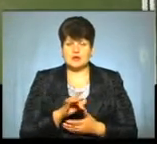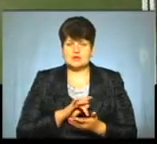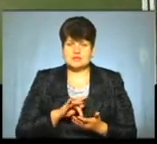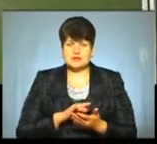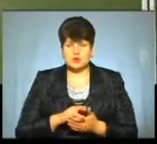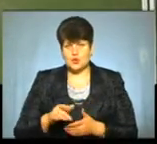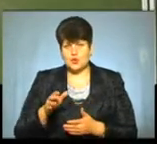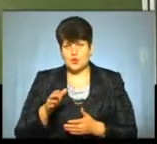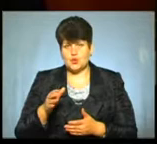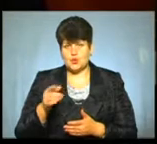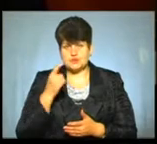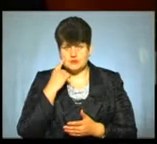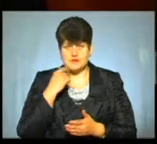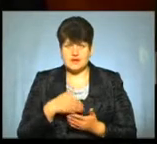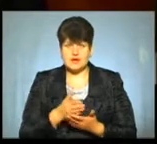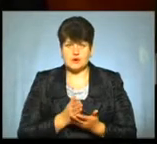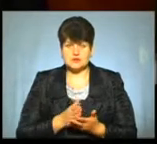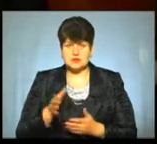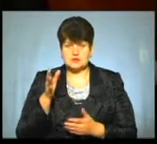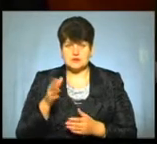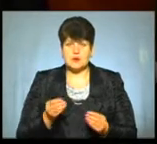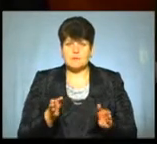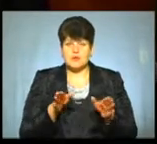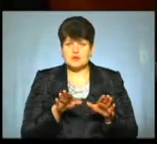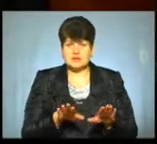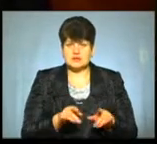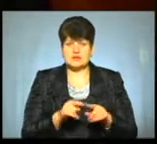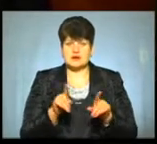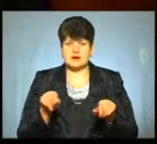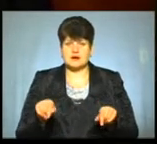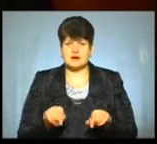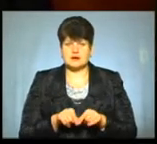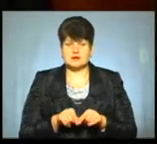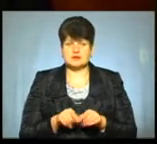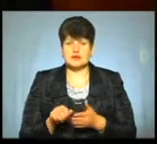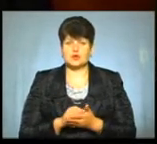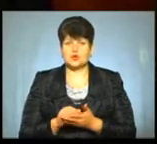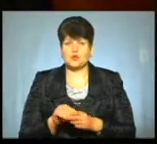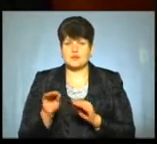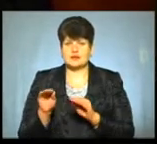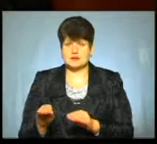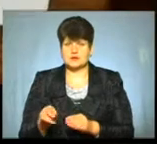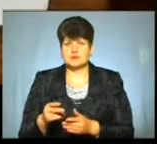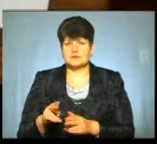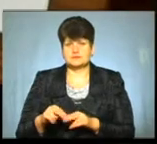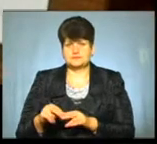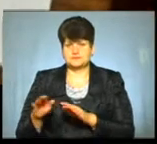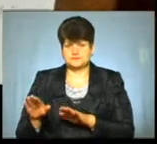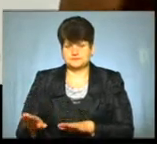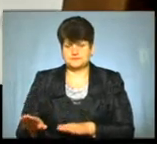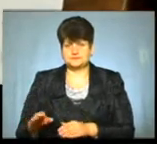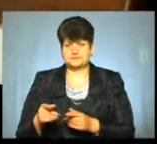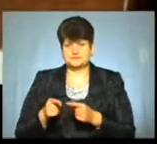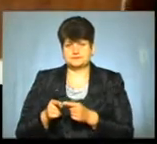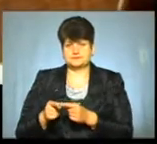регіонального центру оцінювання якості освіти. Покладіть, будь ласка, картку учасника сертифікації на документ, що посвідчує особу,